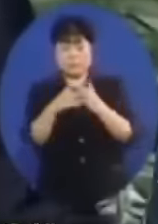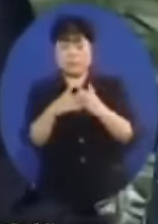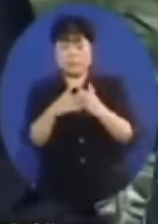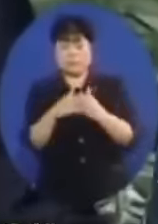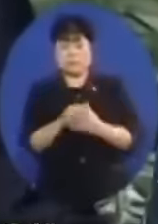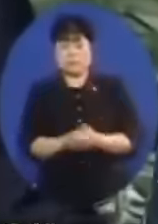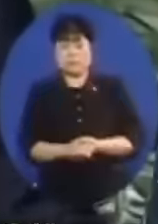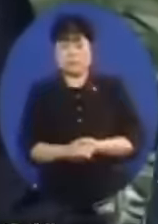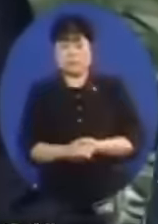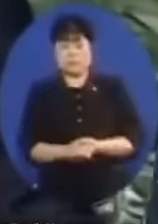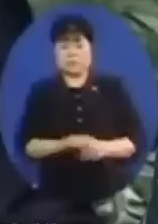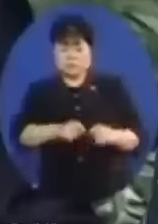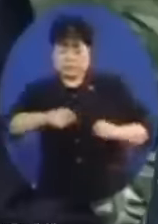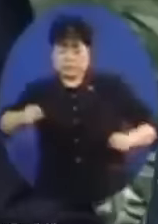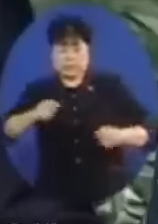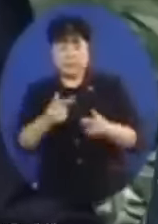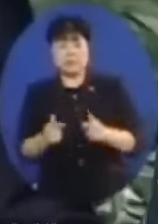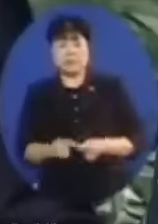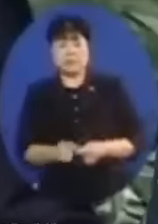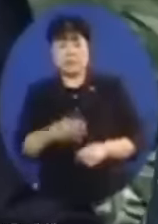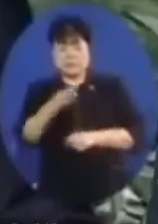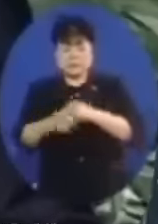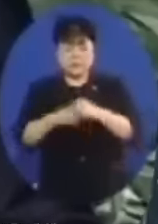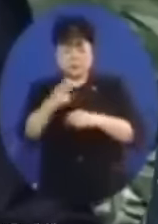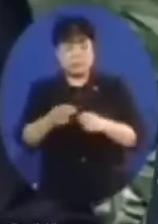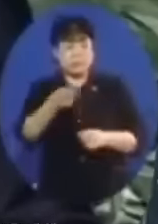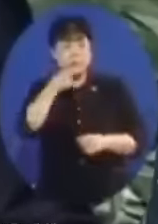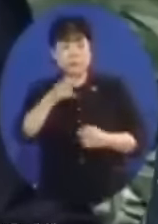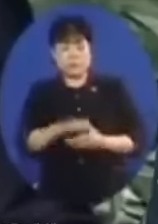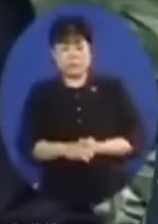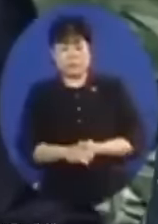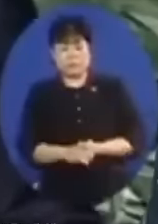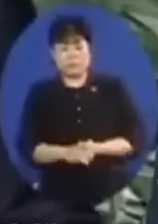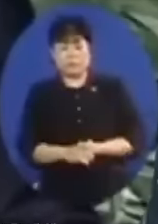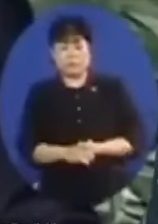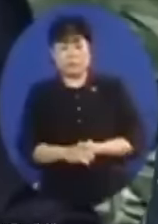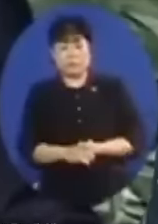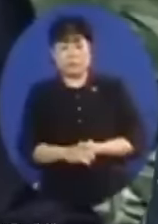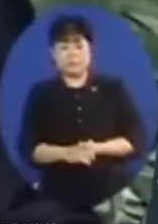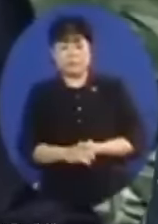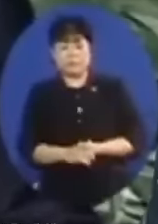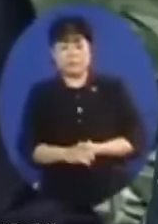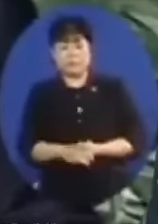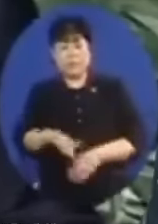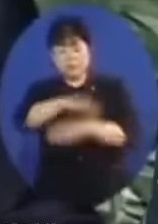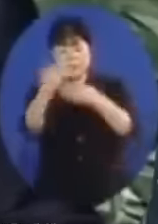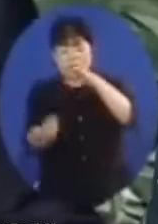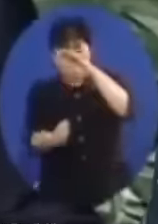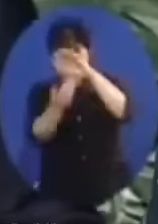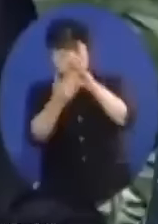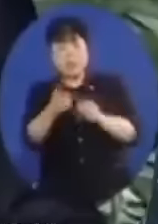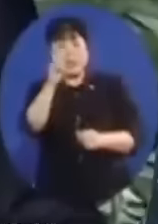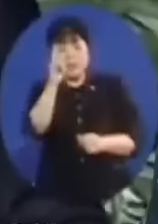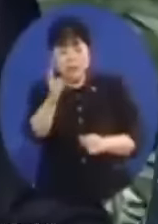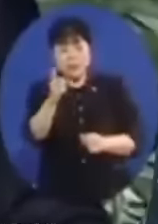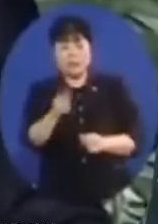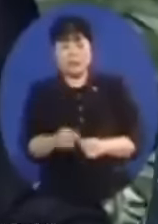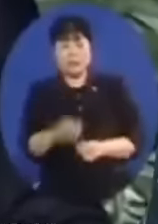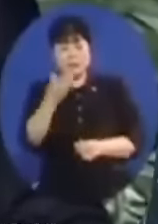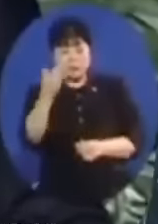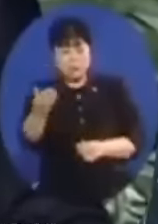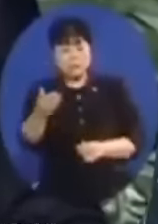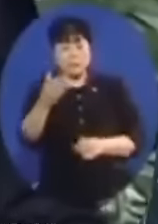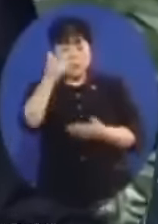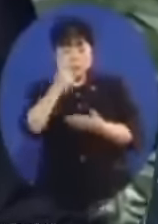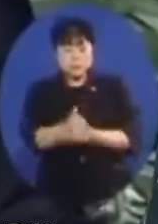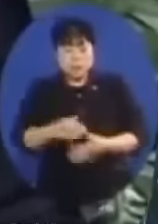질질 끌지 않았습니다. 10년, 20년 걸리지 않았습니다. 내가 다 이루었다 하실 때 단번에 여러분 우리의